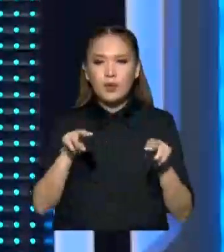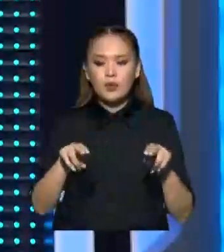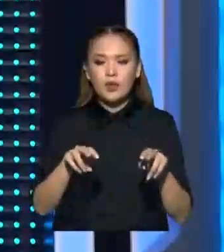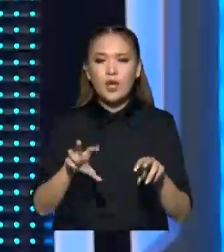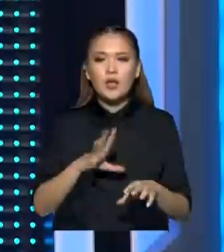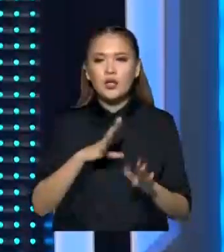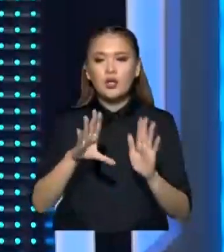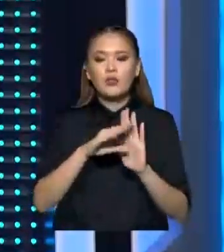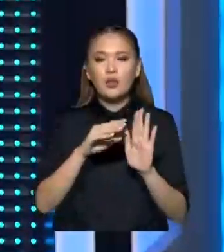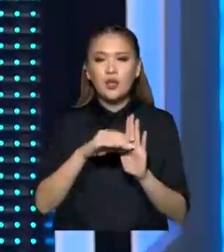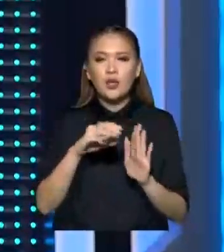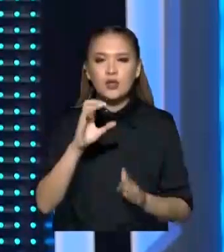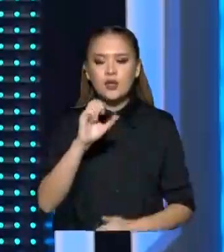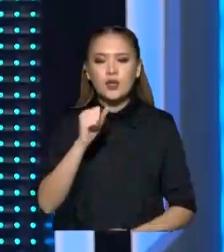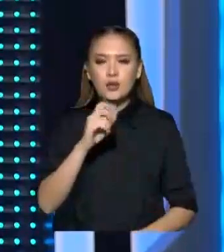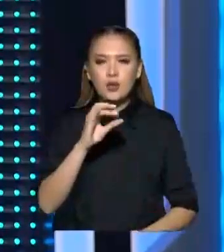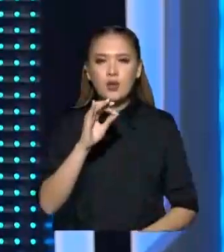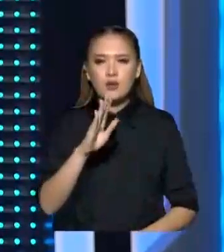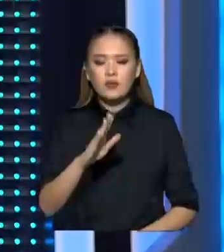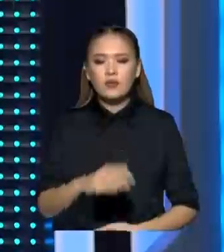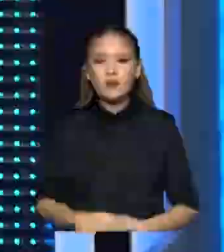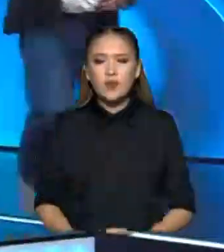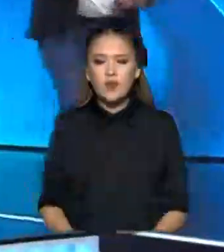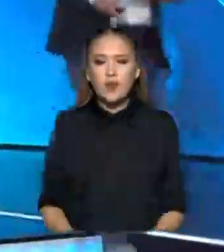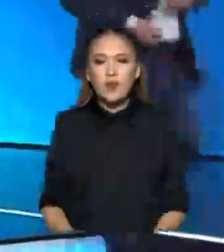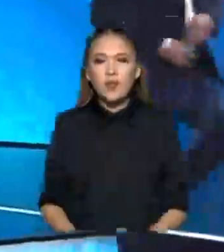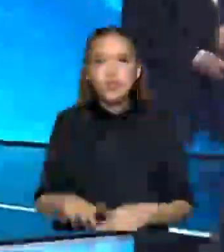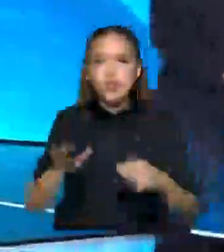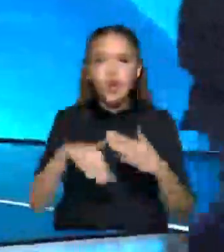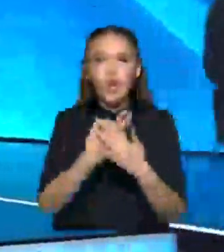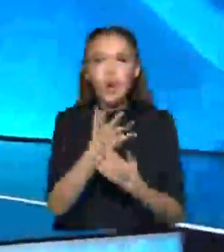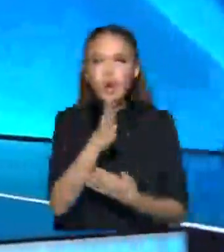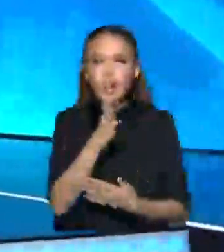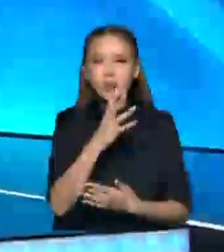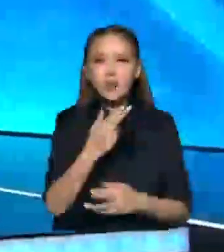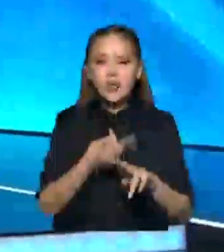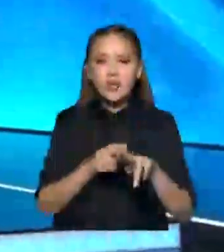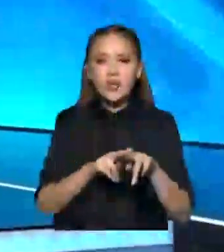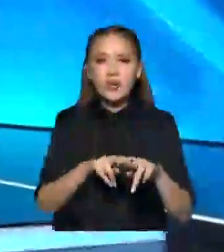депутаты Ерлан Сайыров Мырза. Жаңа уақыттың